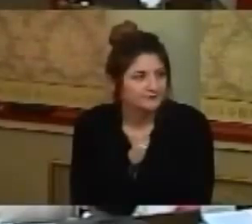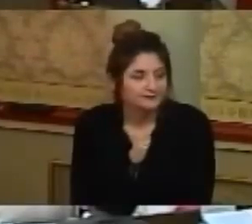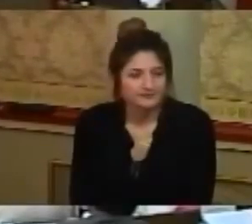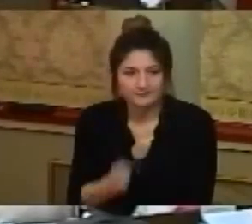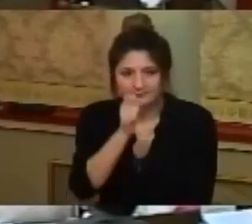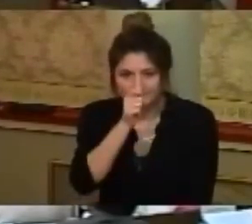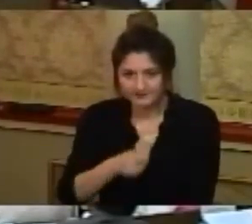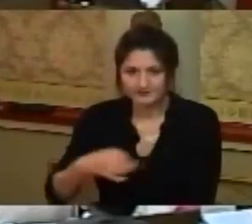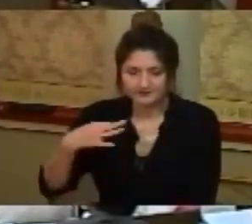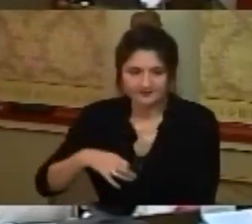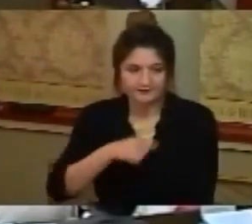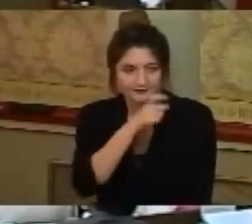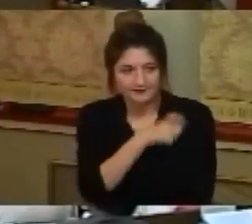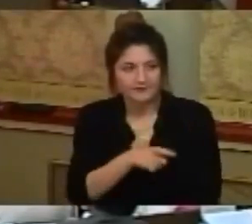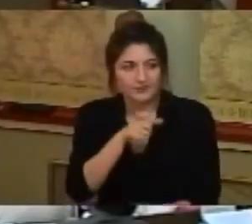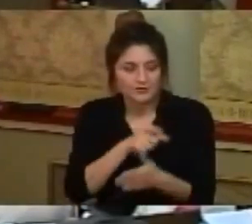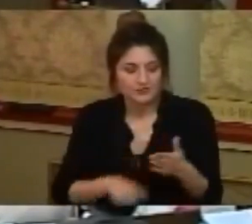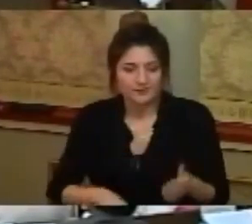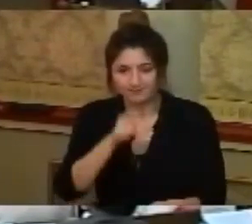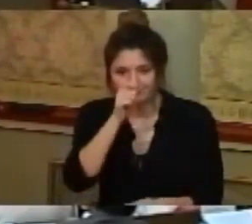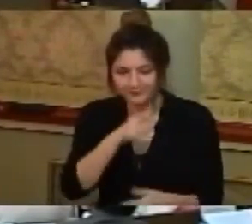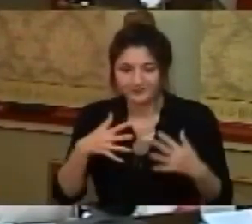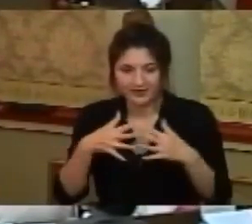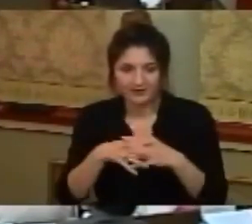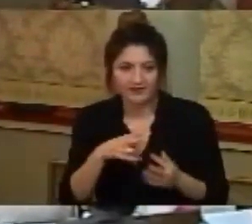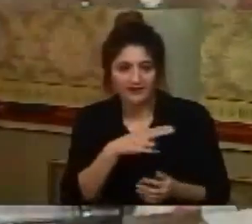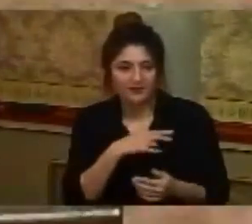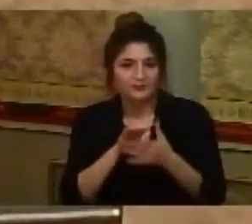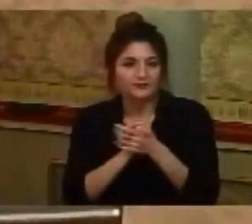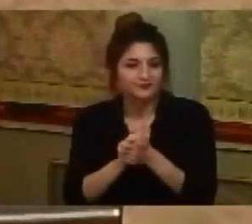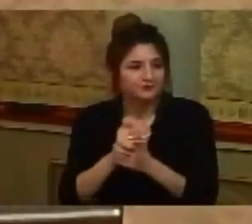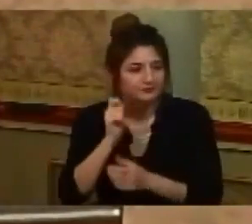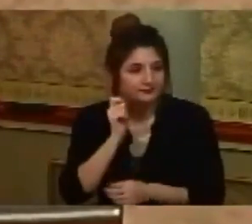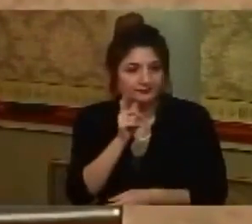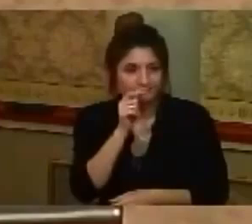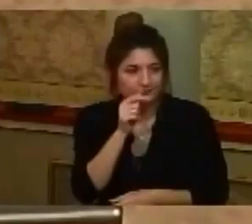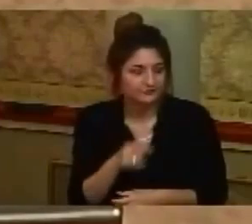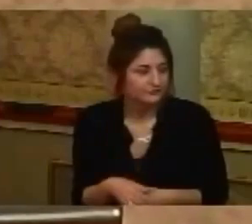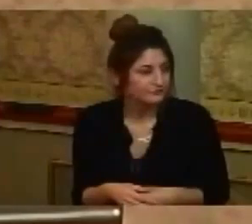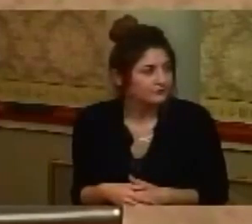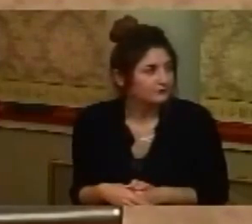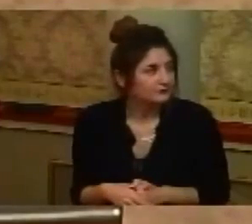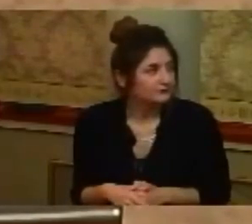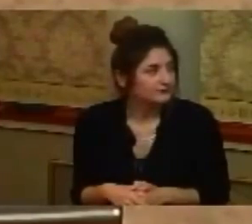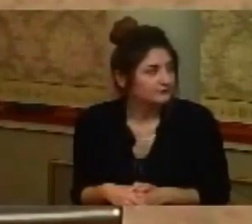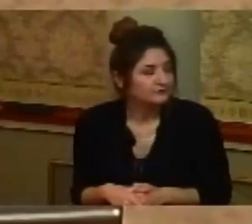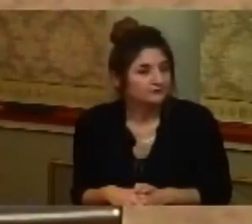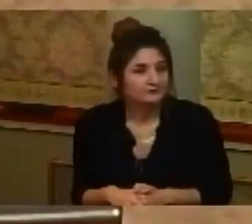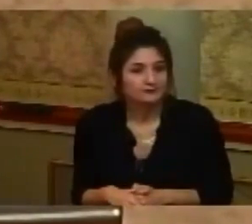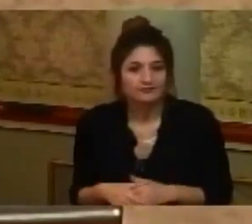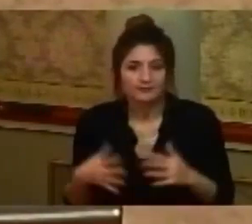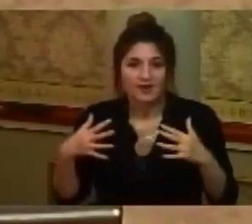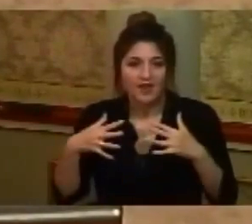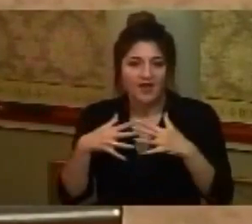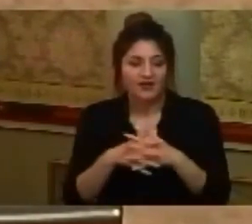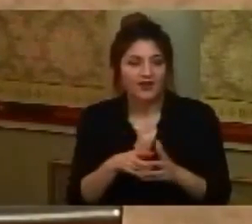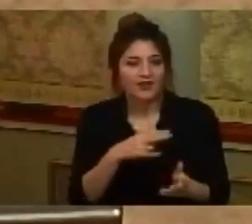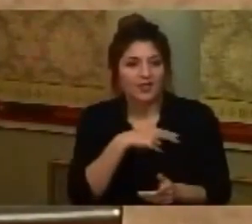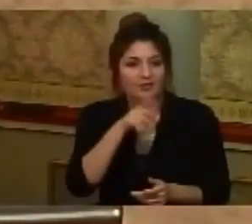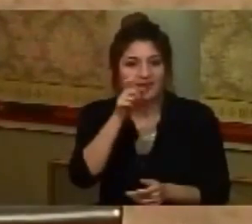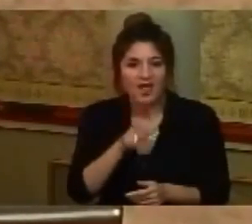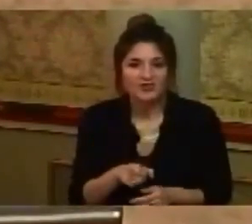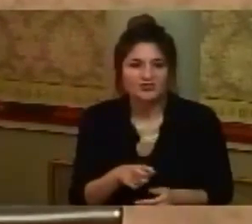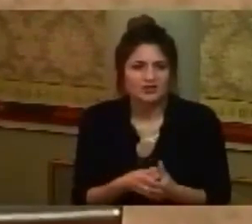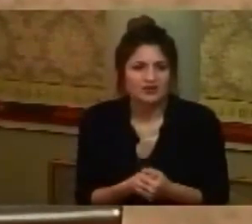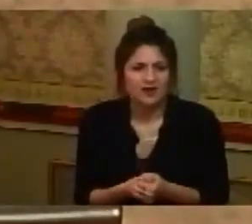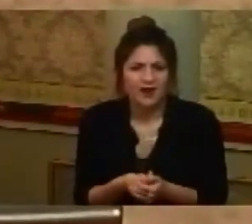Poštovani predsjedniče Skupštine, poštovani gradonačelniče, kolegice i kolege. Pa, gradonačelnik je nekako vratio